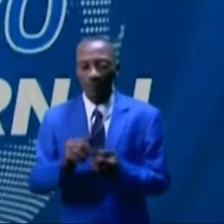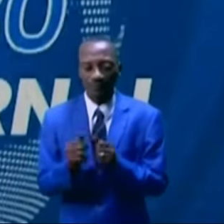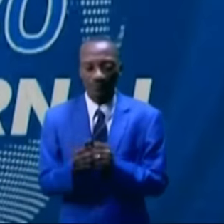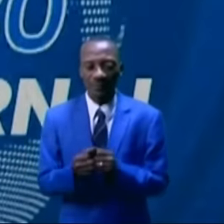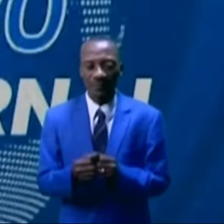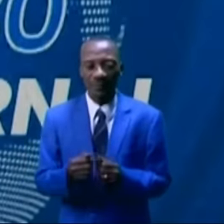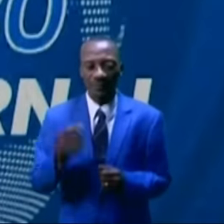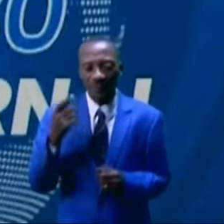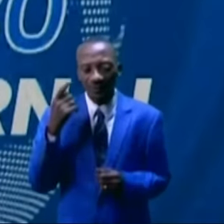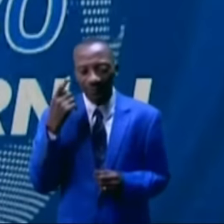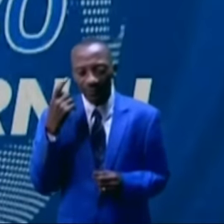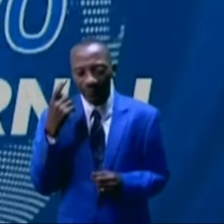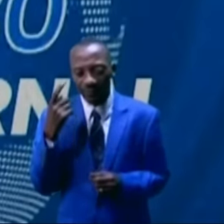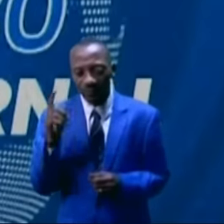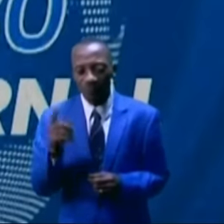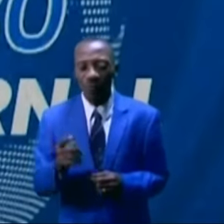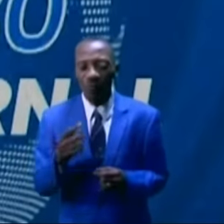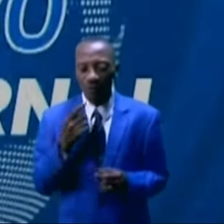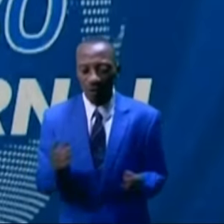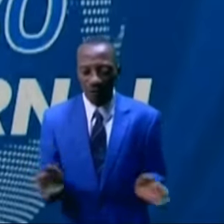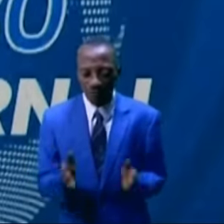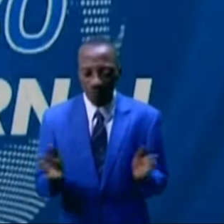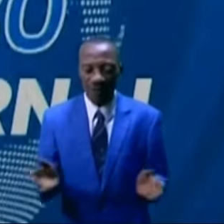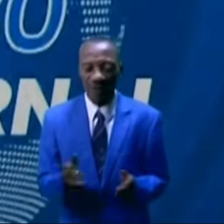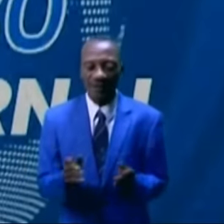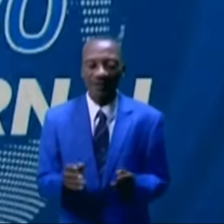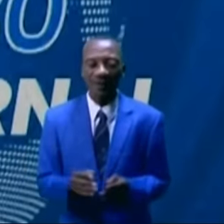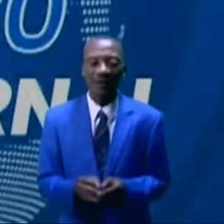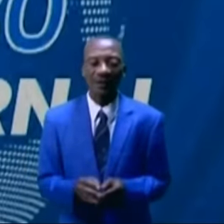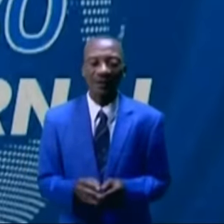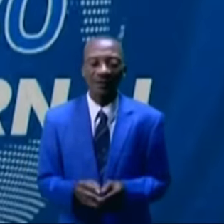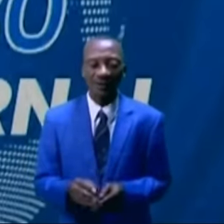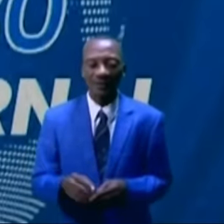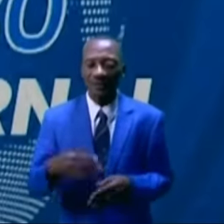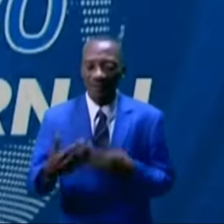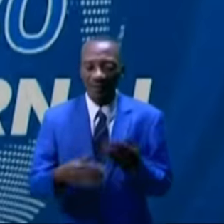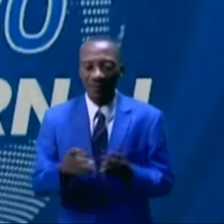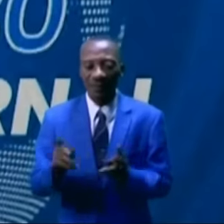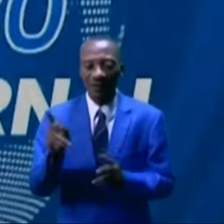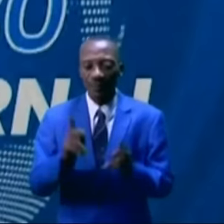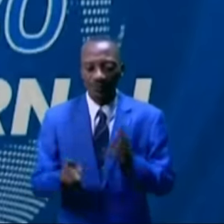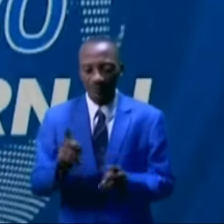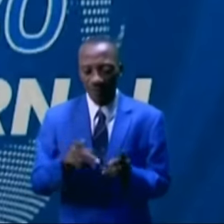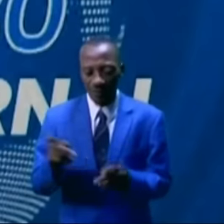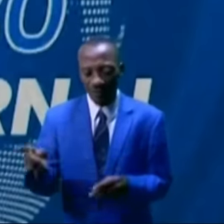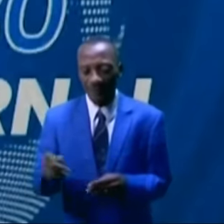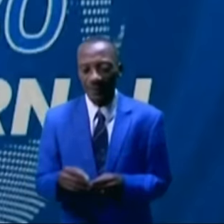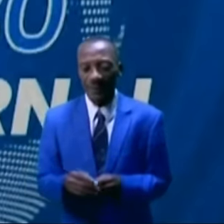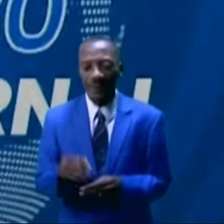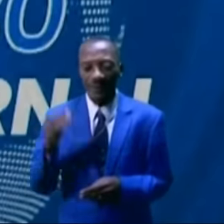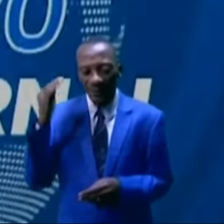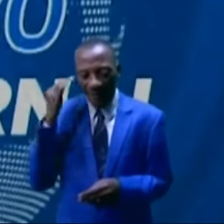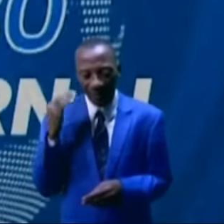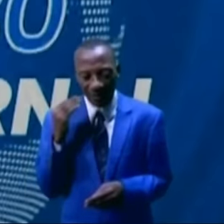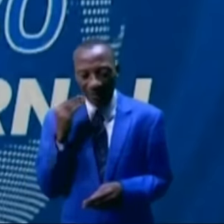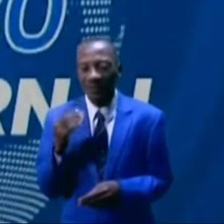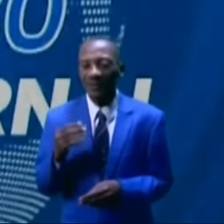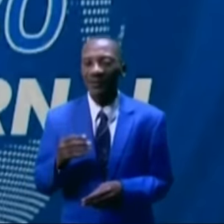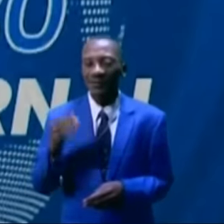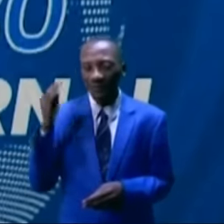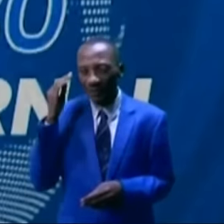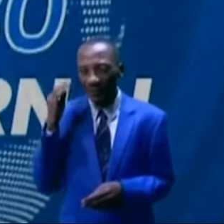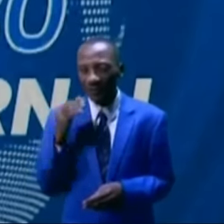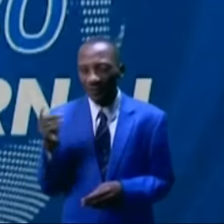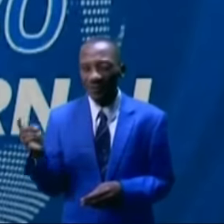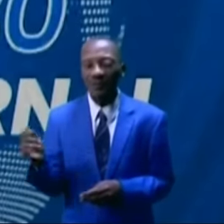pour propulser le secteur public africain vers les nouveaux sommets. Le ministre des Postes et Télécommunications et du Numérique, Augustin